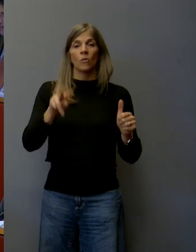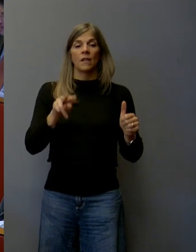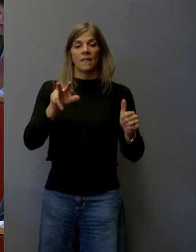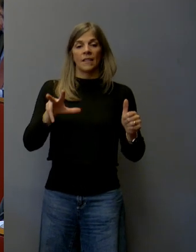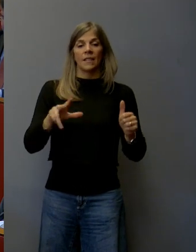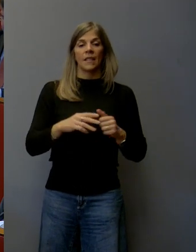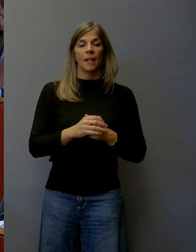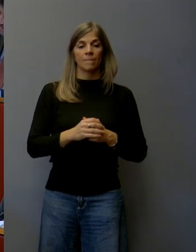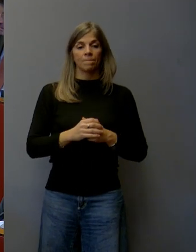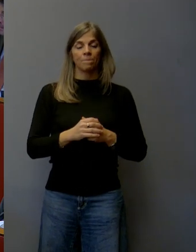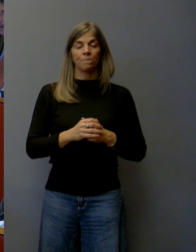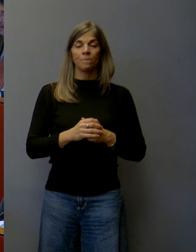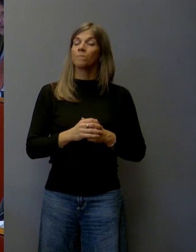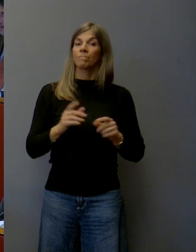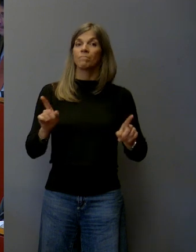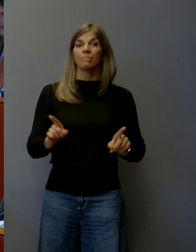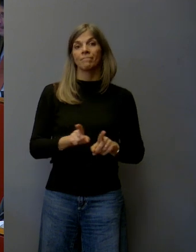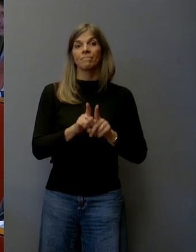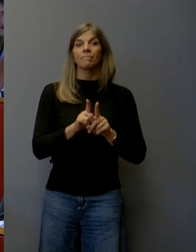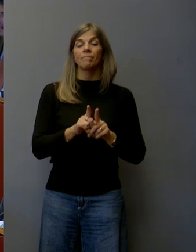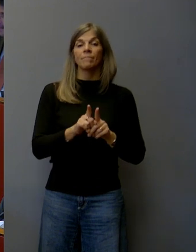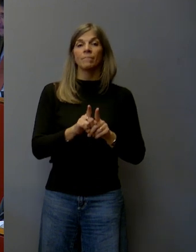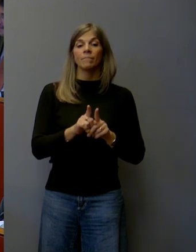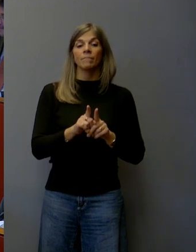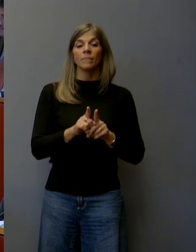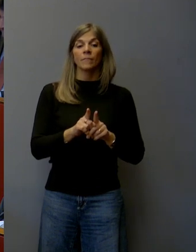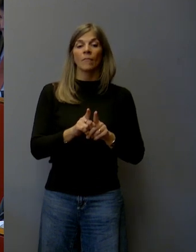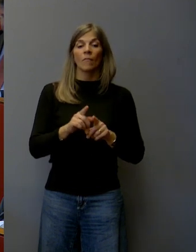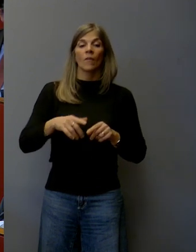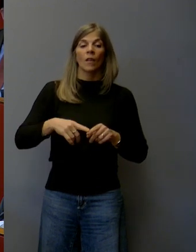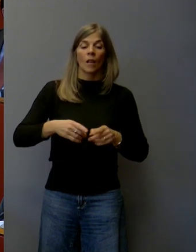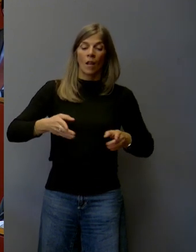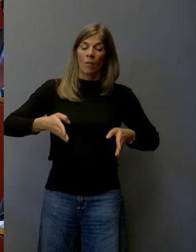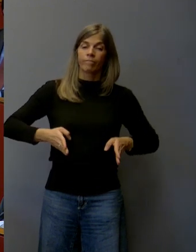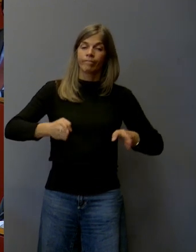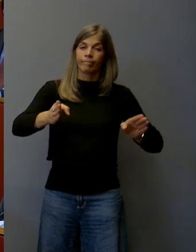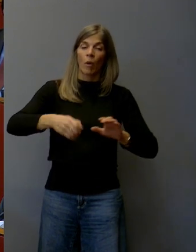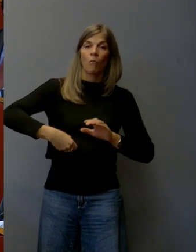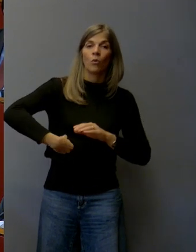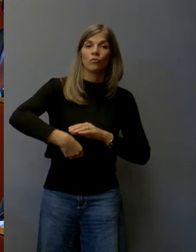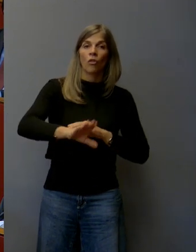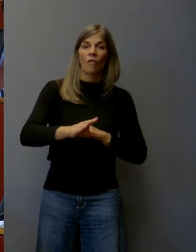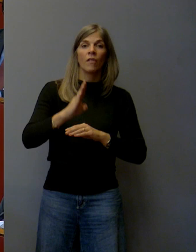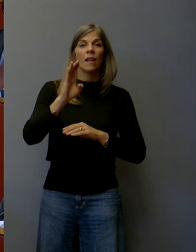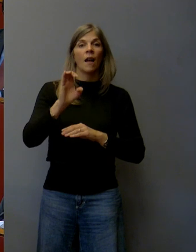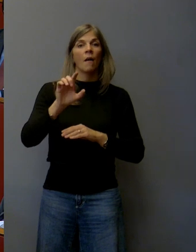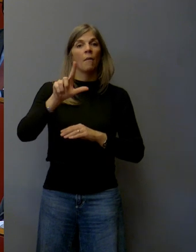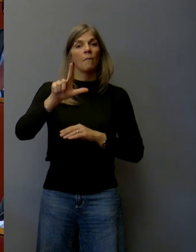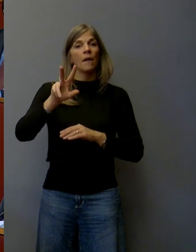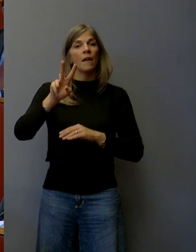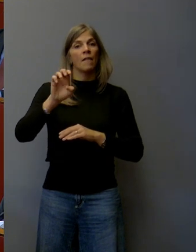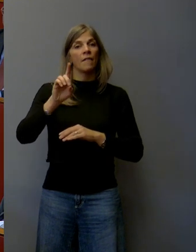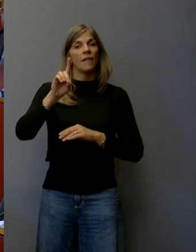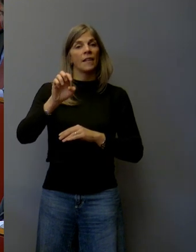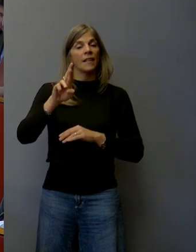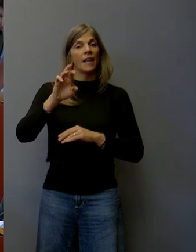nello stesso tenore è l'intervento sulla ciotola Belvedere di Sampierdarena dove abbiamo visto una 9000